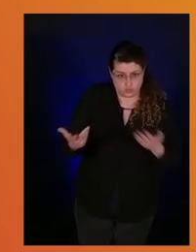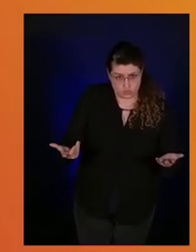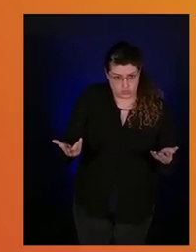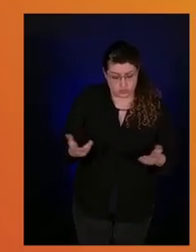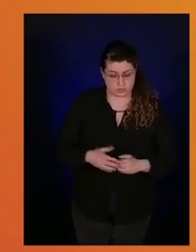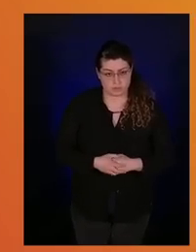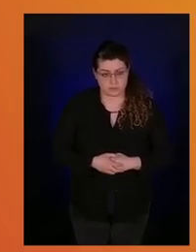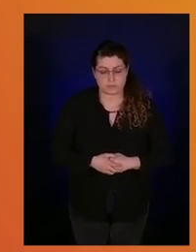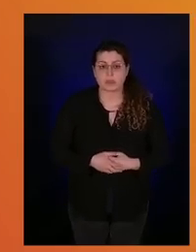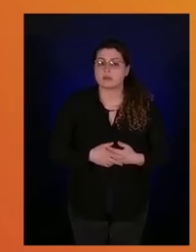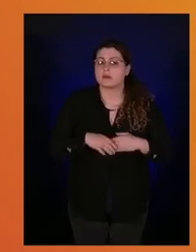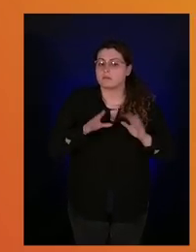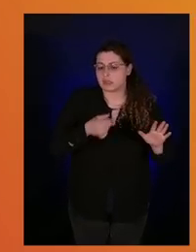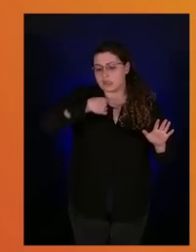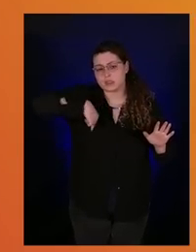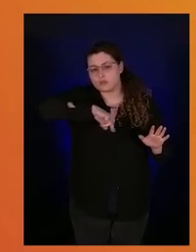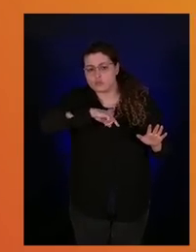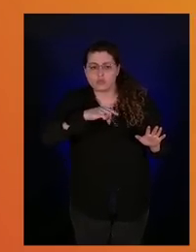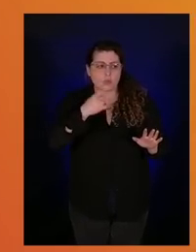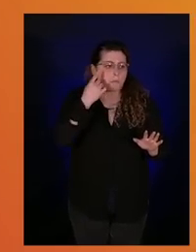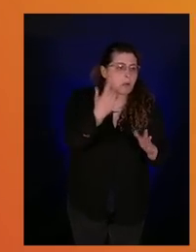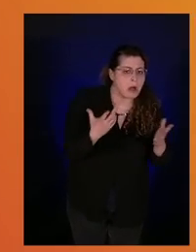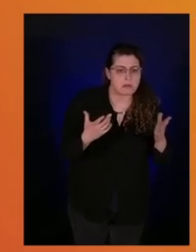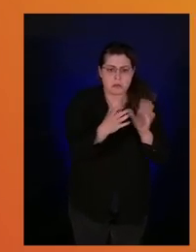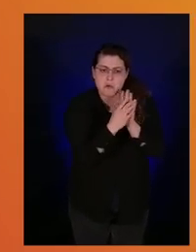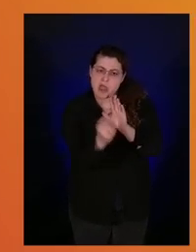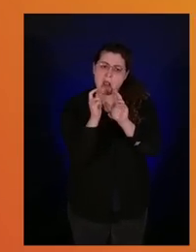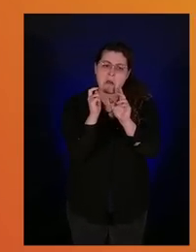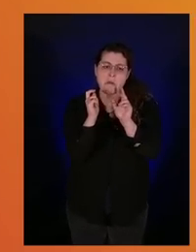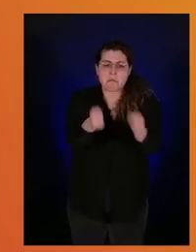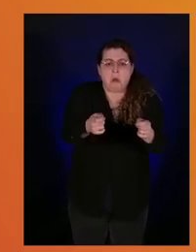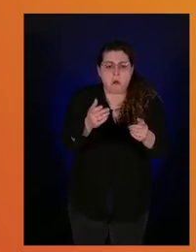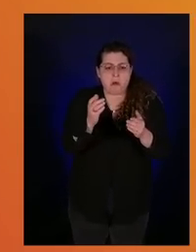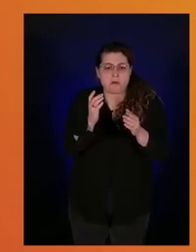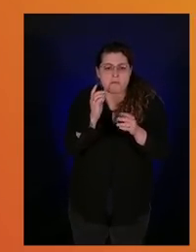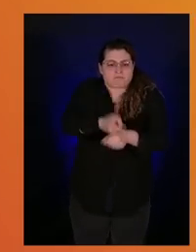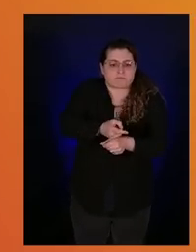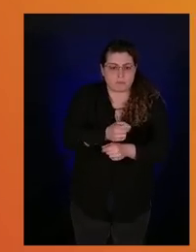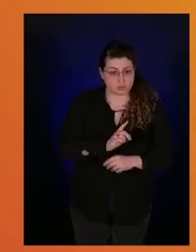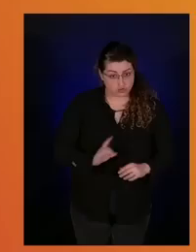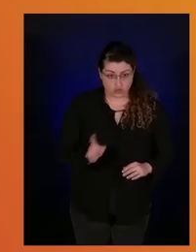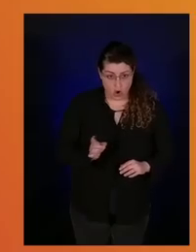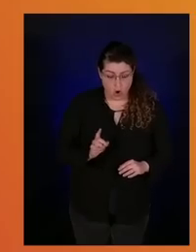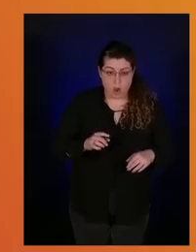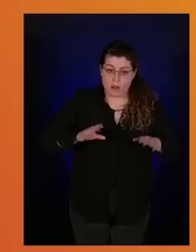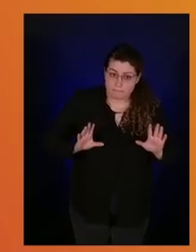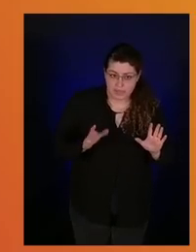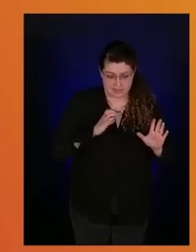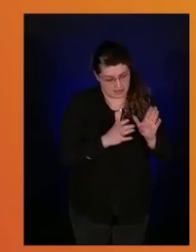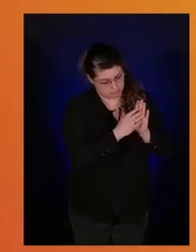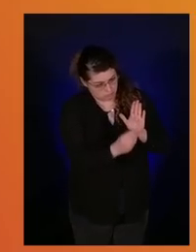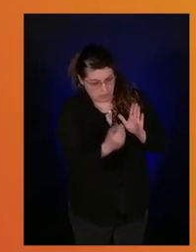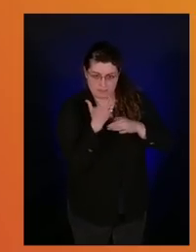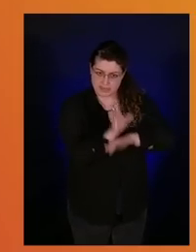Nous n'avons pas la prétention de vouloir imposer un modèle, mais bien plus la volonté que la présentation en triptyque de cette